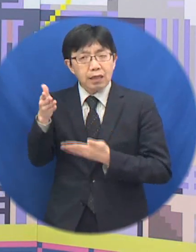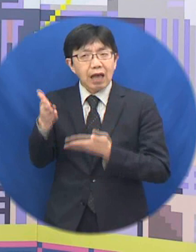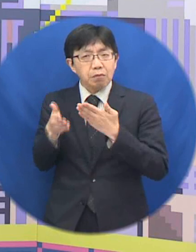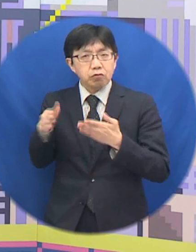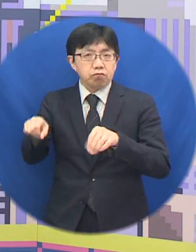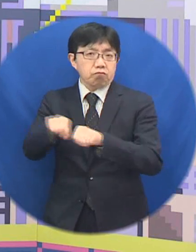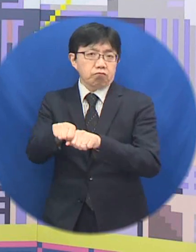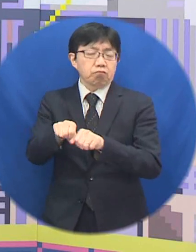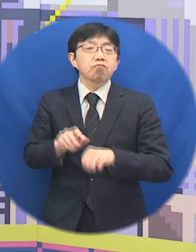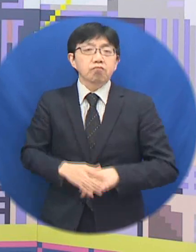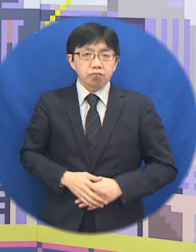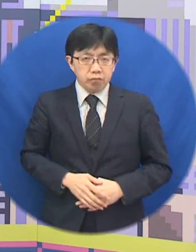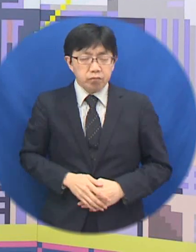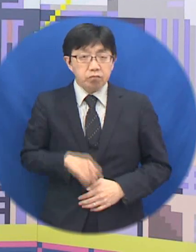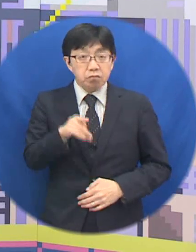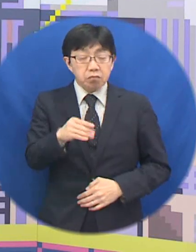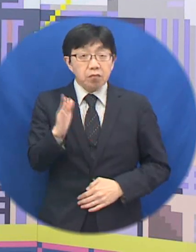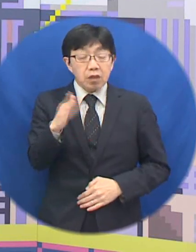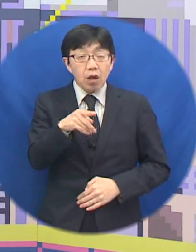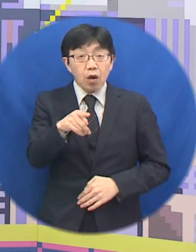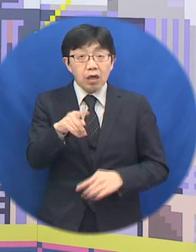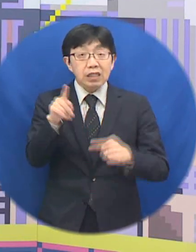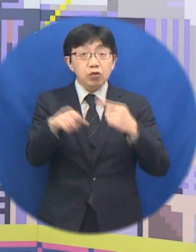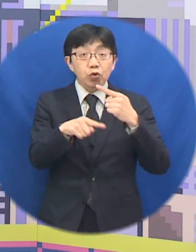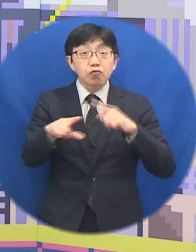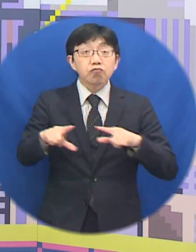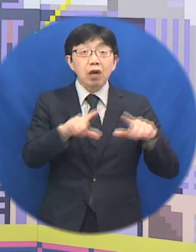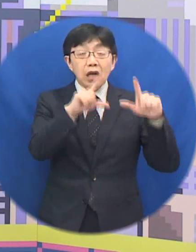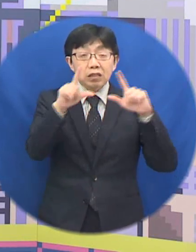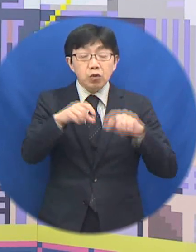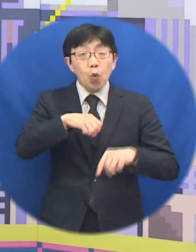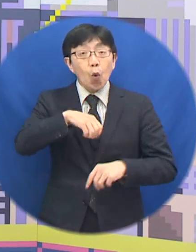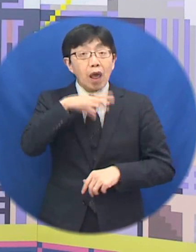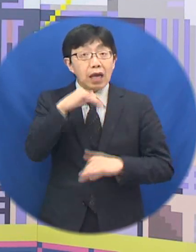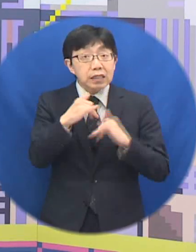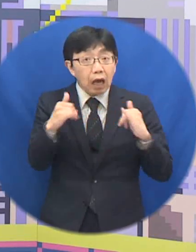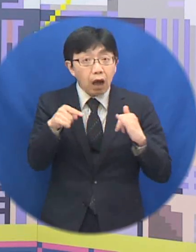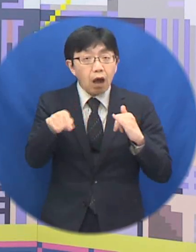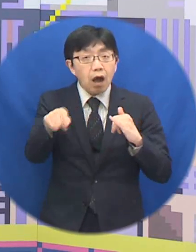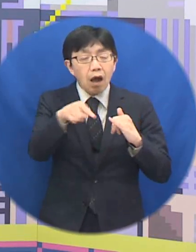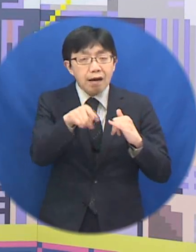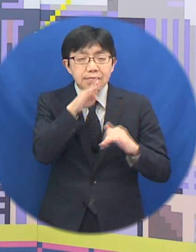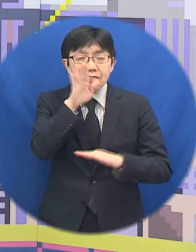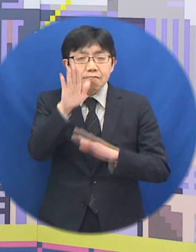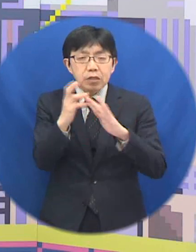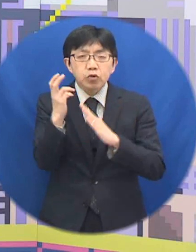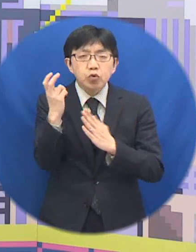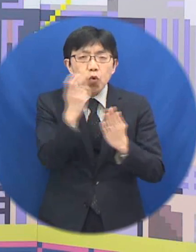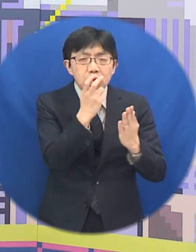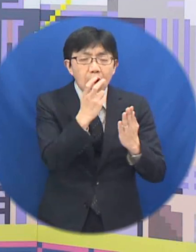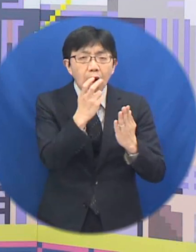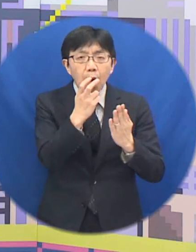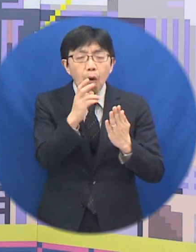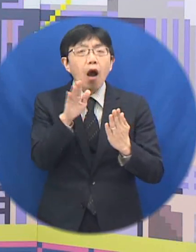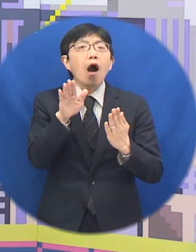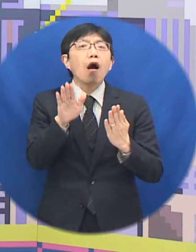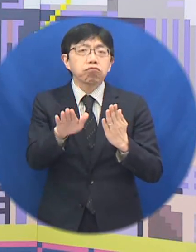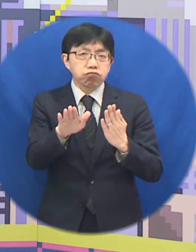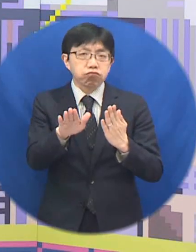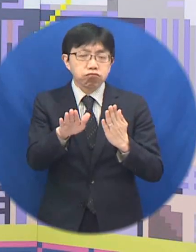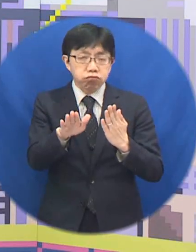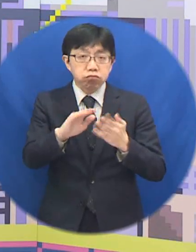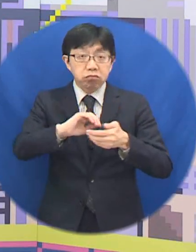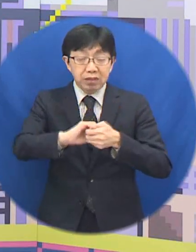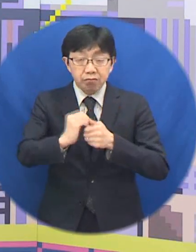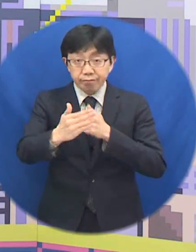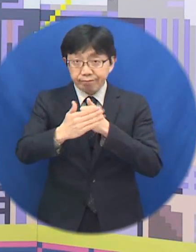合わせてですね、一人暮らしの実態調査も行っていろいろちょっと聞き取りをさせていただくことになりますので、ご協力をいただければと